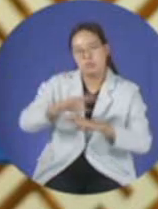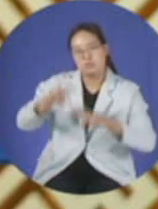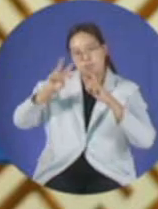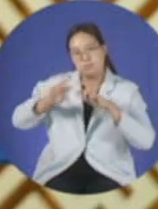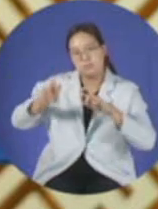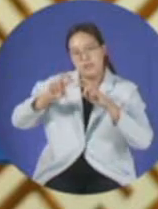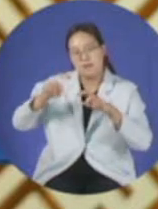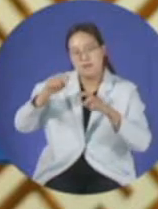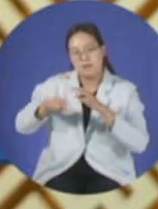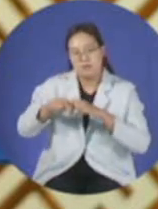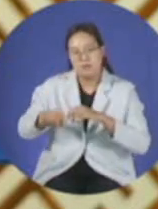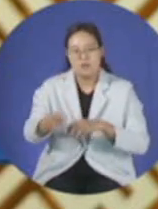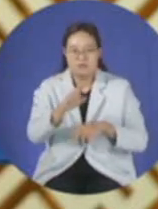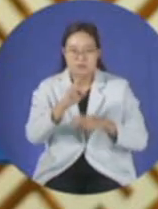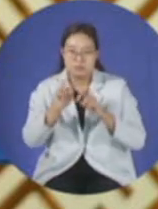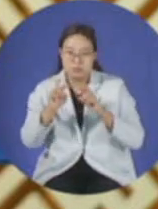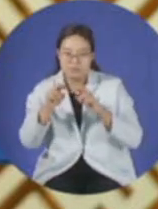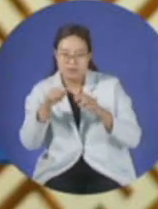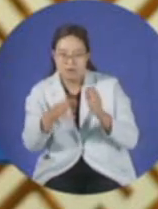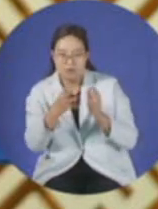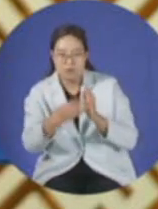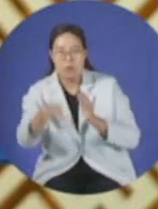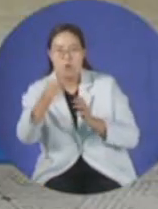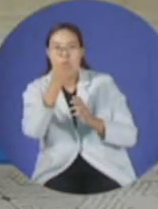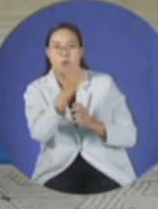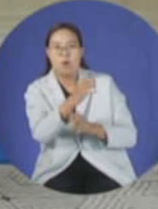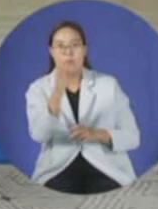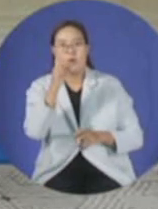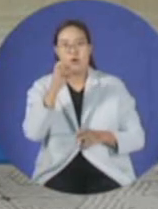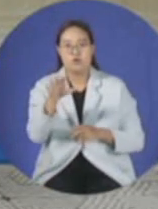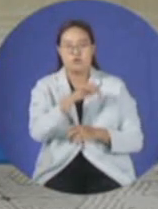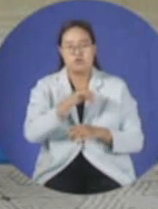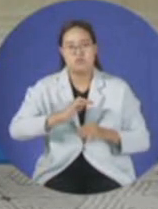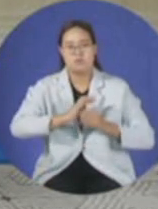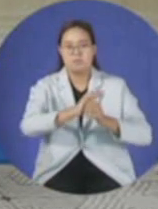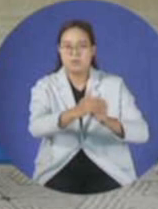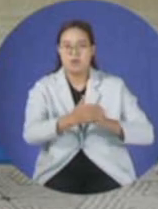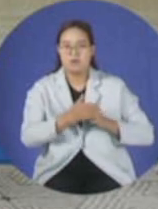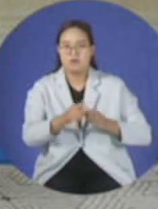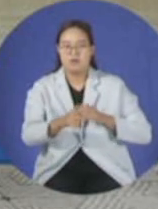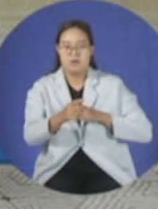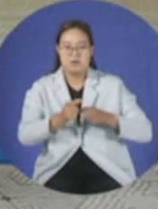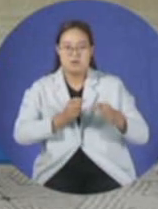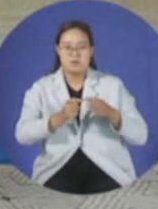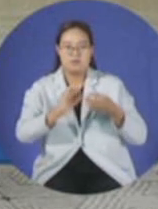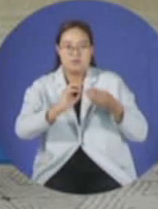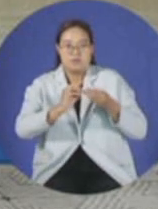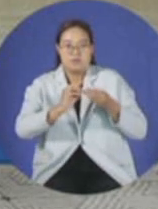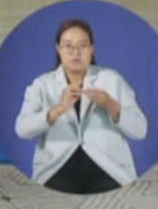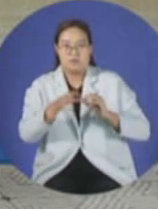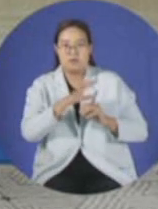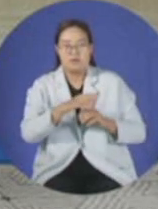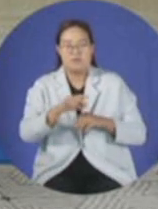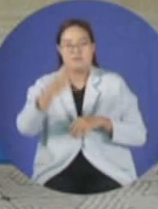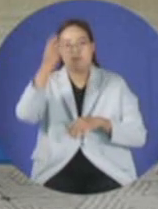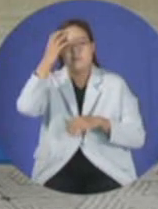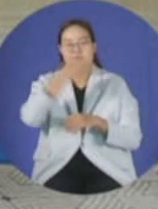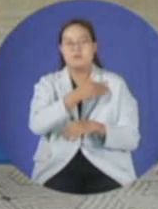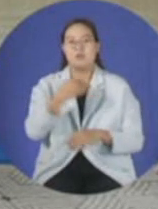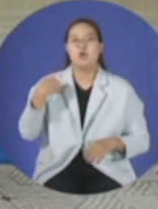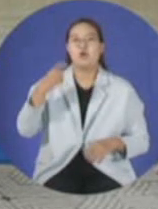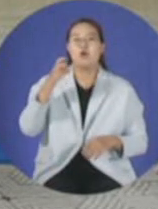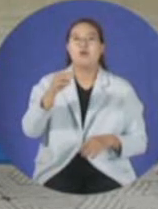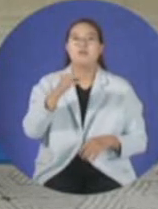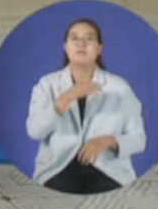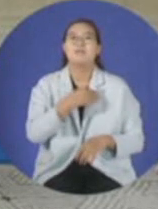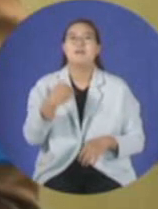дүн шинжилгээнд дээрээ үндэслэн Улаанбаатар хот өөрийн бие даасан эдийн засгийн хэлбэрээ тодорхойлох учиртайг нийслэлийн засаг даргад хотын захирагч Сумья